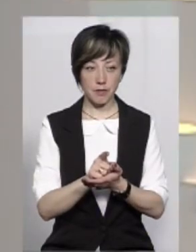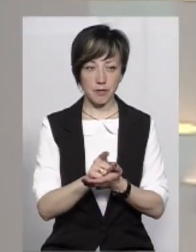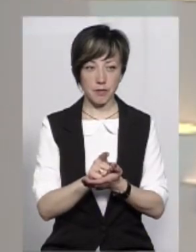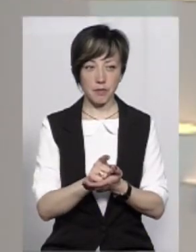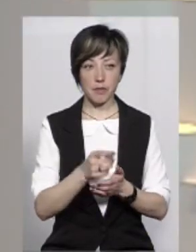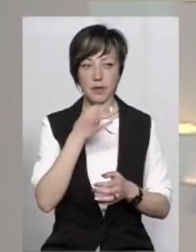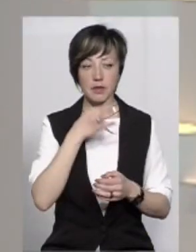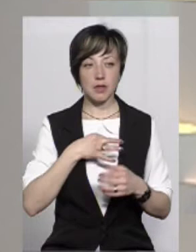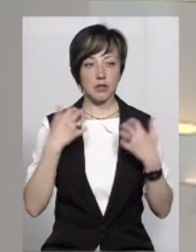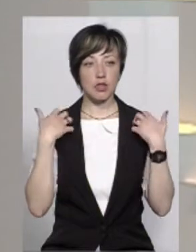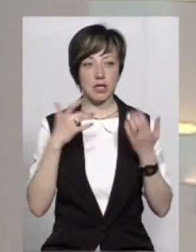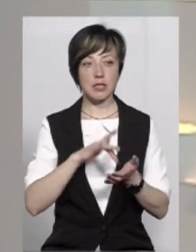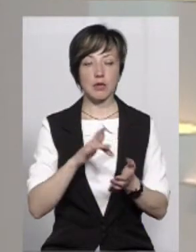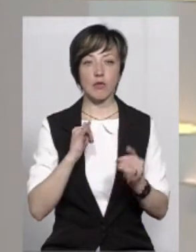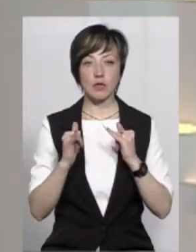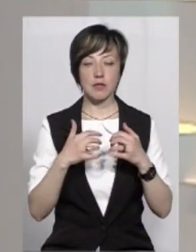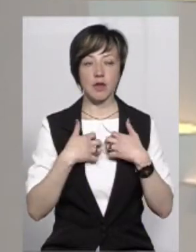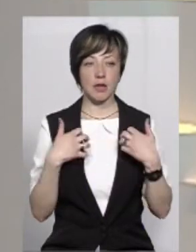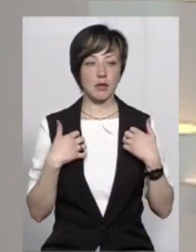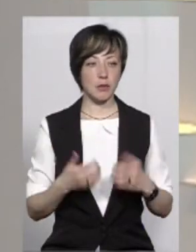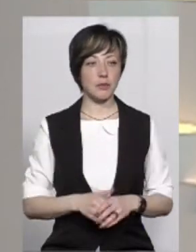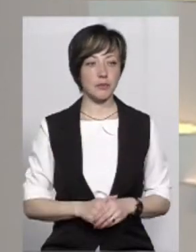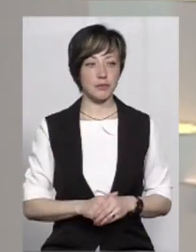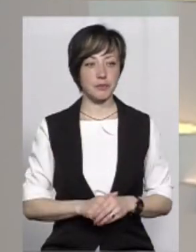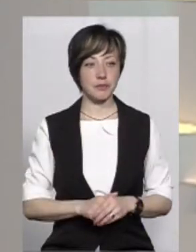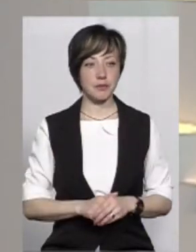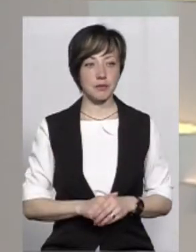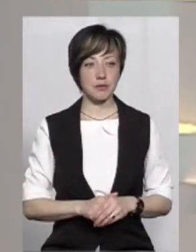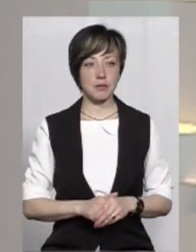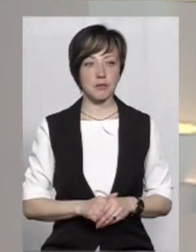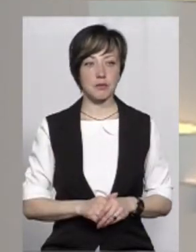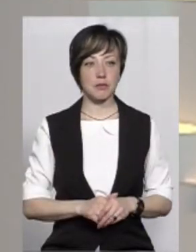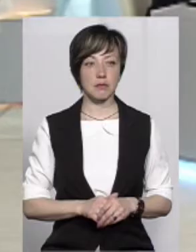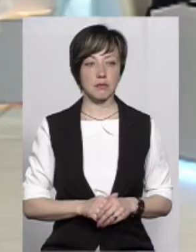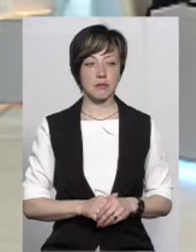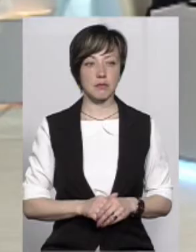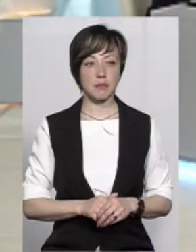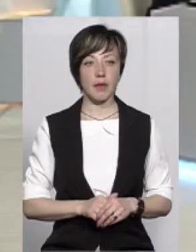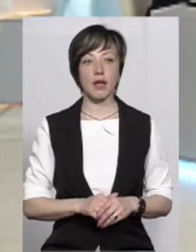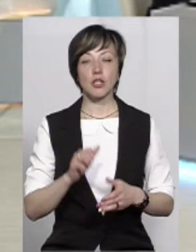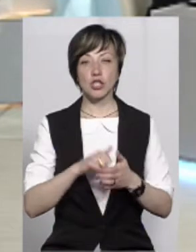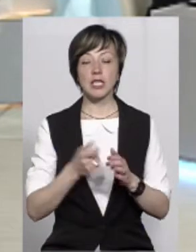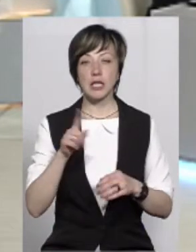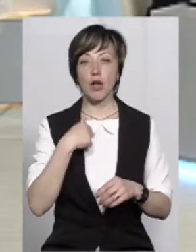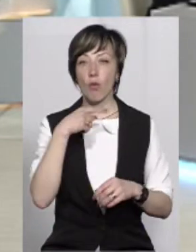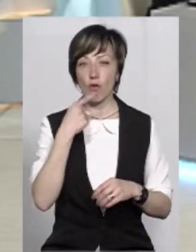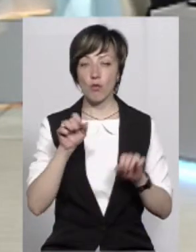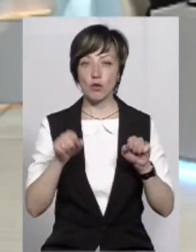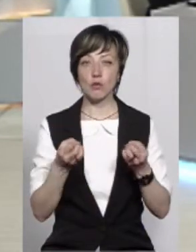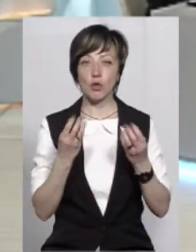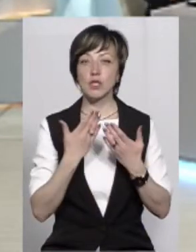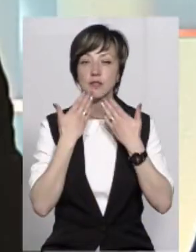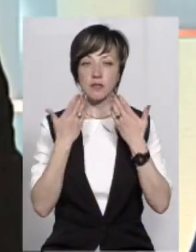про це мені сказав начальник центру поводження з тваринами при комунальному підприємстві Олександр Чиниш. Так, через те я говорю, що це можна